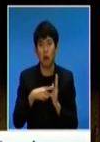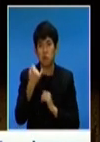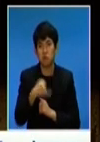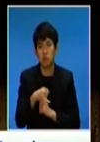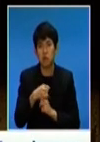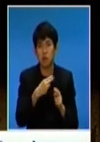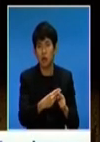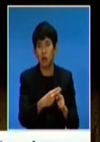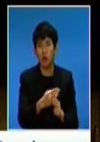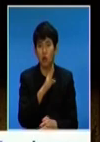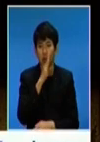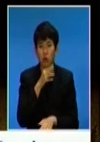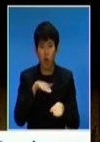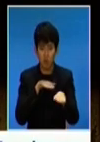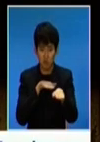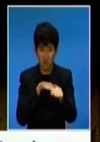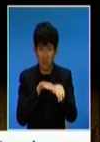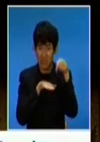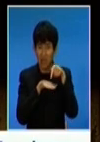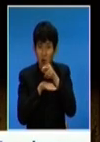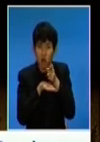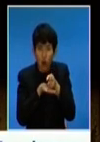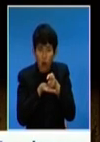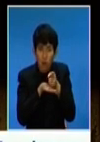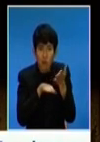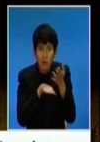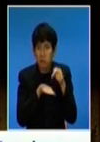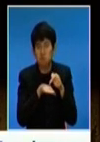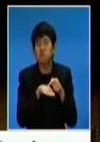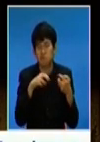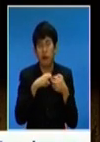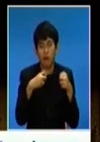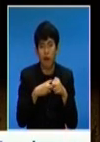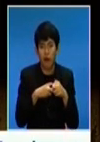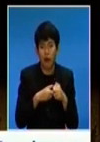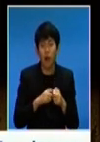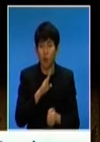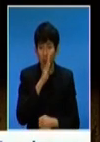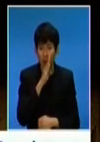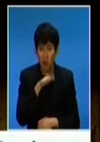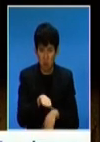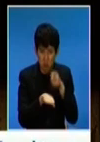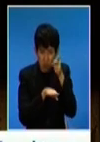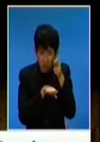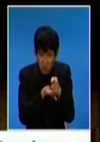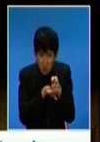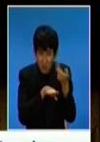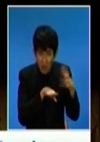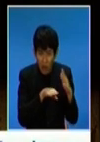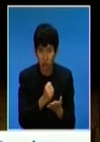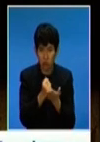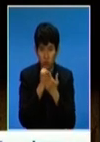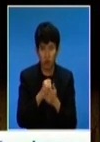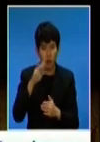มีกล้องเป็นปัญหาทันทีครับเห็นถ้าทุกคนติดกล้องก็แปลว่าทุกคนเป็นตำรวจจราจรหมดครับช่วยกันกวด